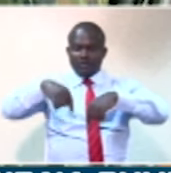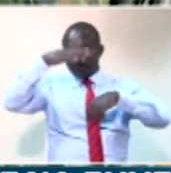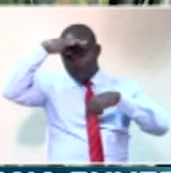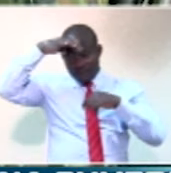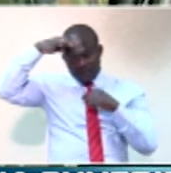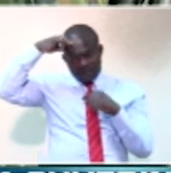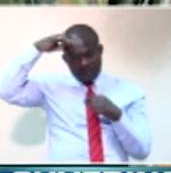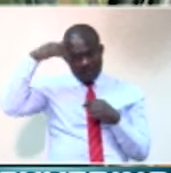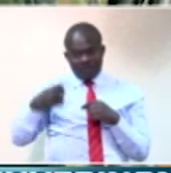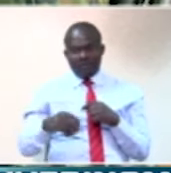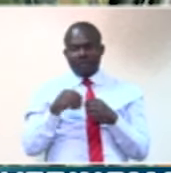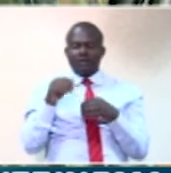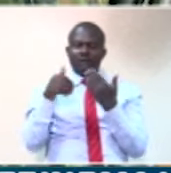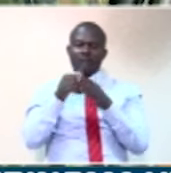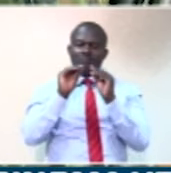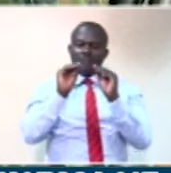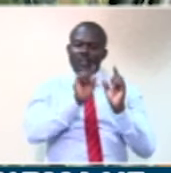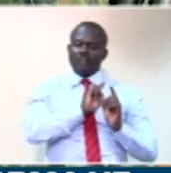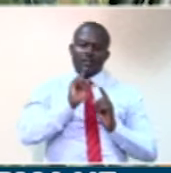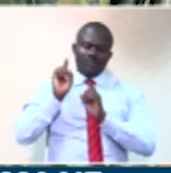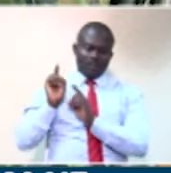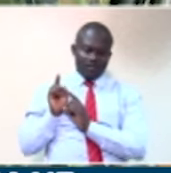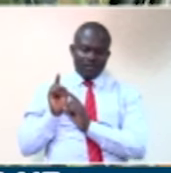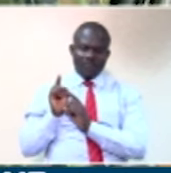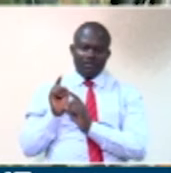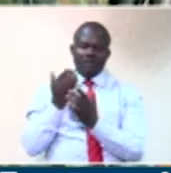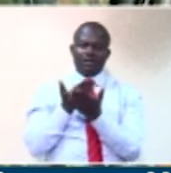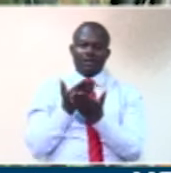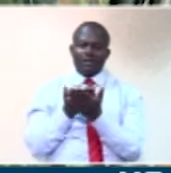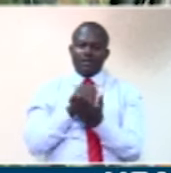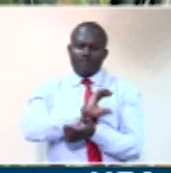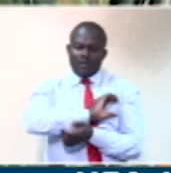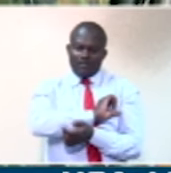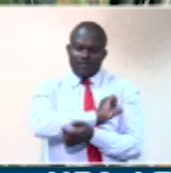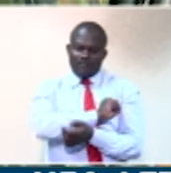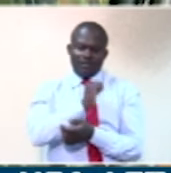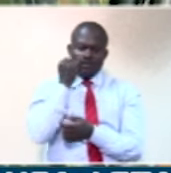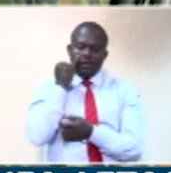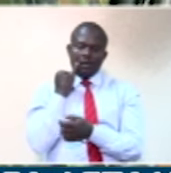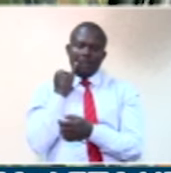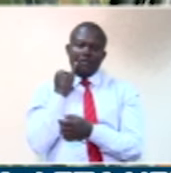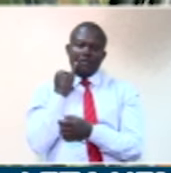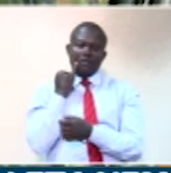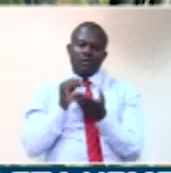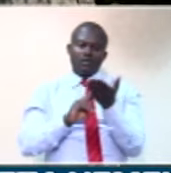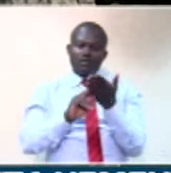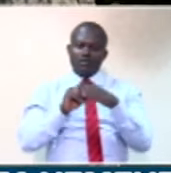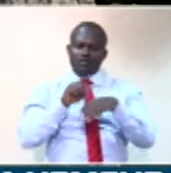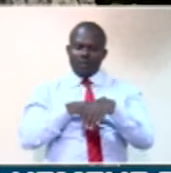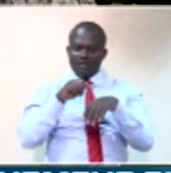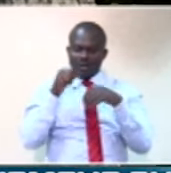ubugoye. Imyigishirize ya gisirikare isaba ubwihangane bukomeye, gukoresha umwanya